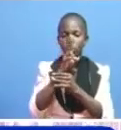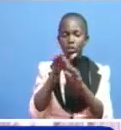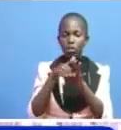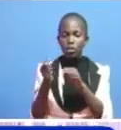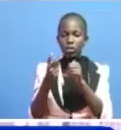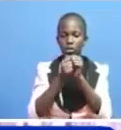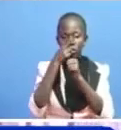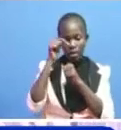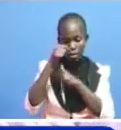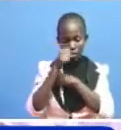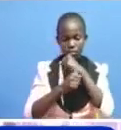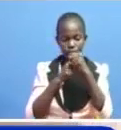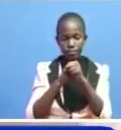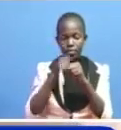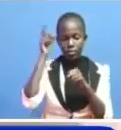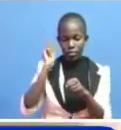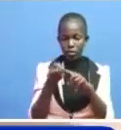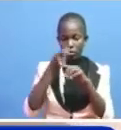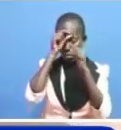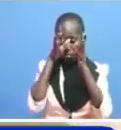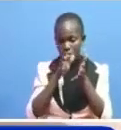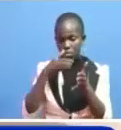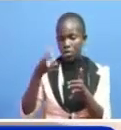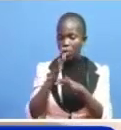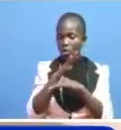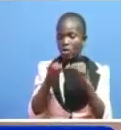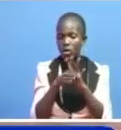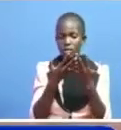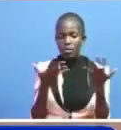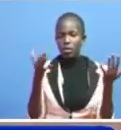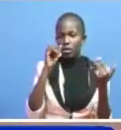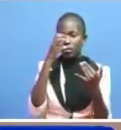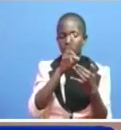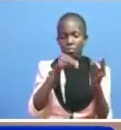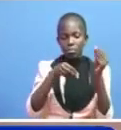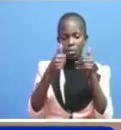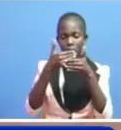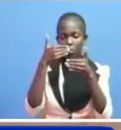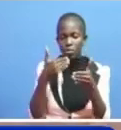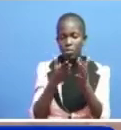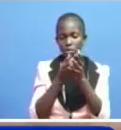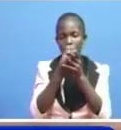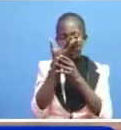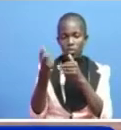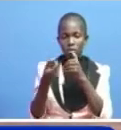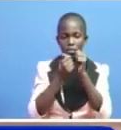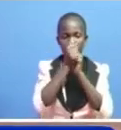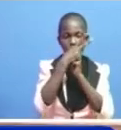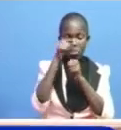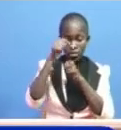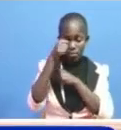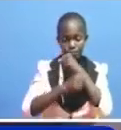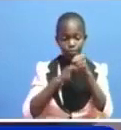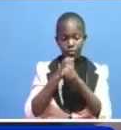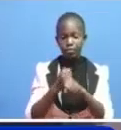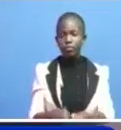December mwakani uu. Na mwamulu kume kuingava na kaundi ya Masaku umiyo yonde ya nyumba ino ya isi uwe dhowe mbe weta na vingwa mwini wa kumina ili wa mwakani